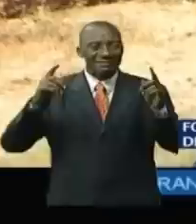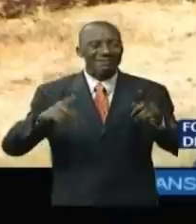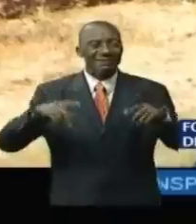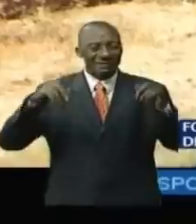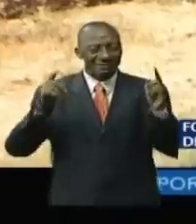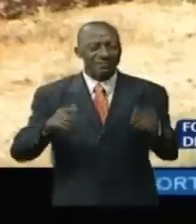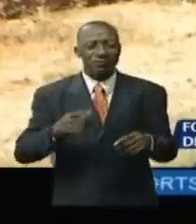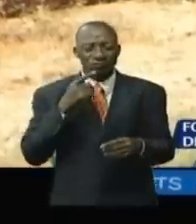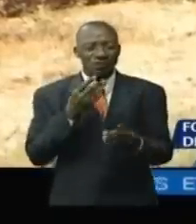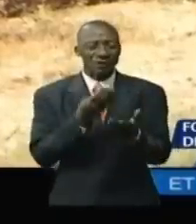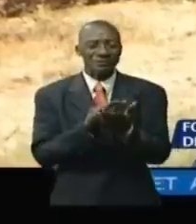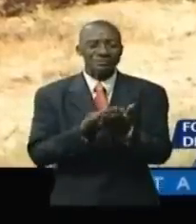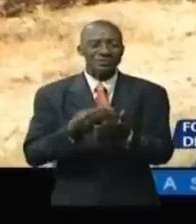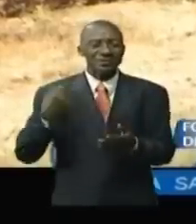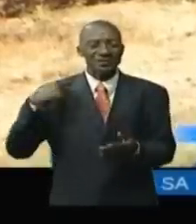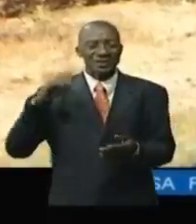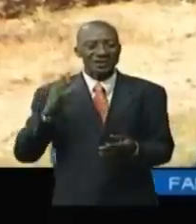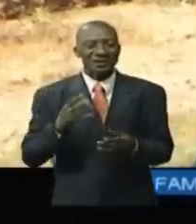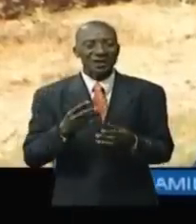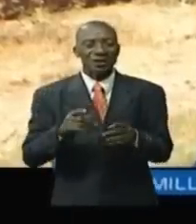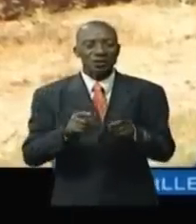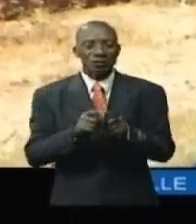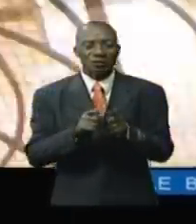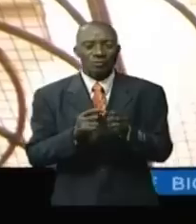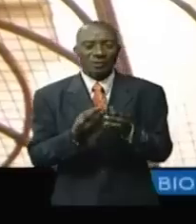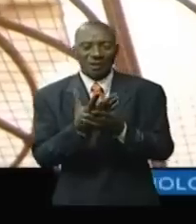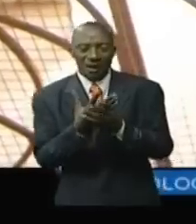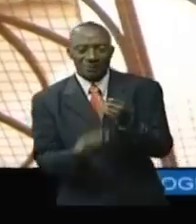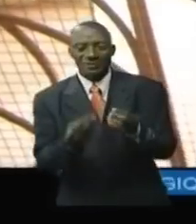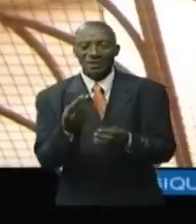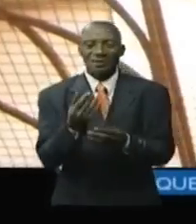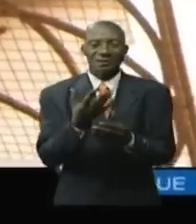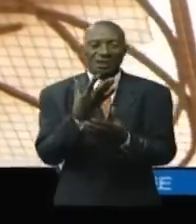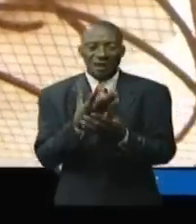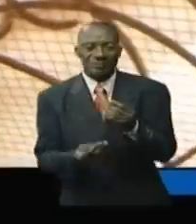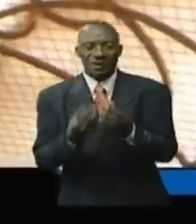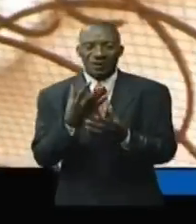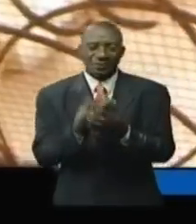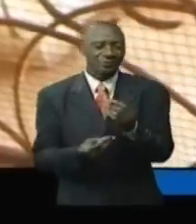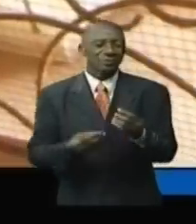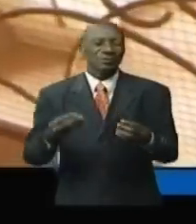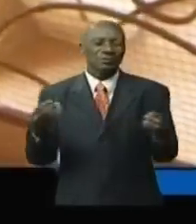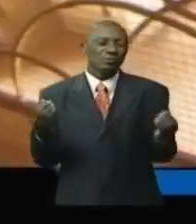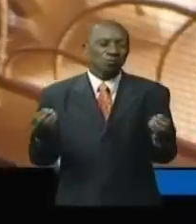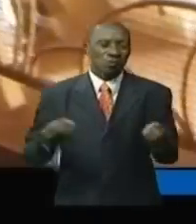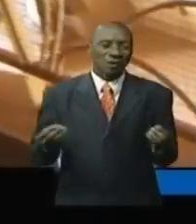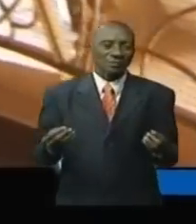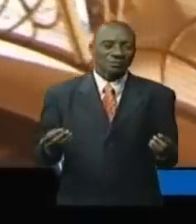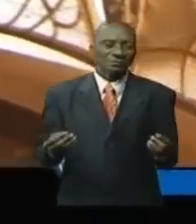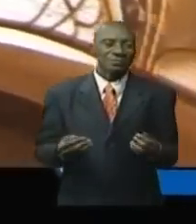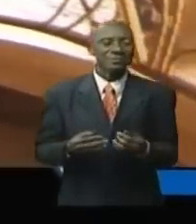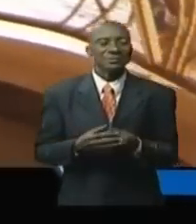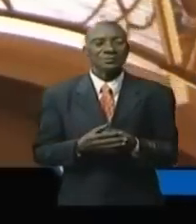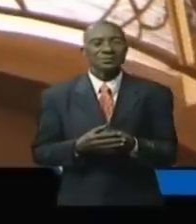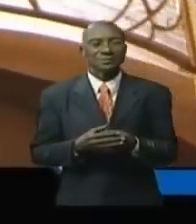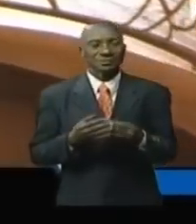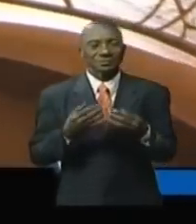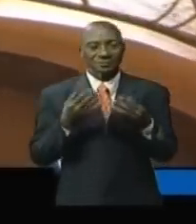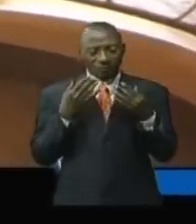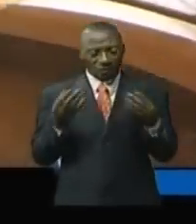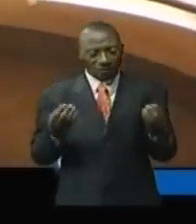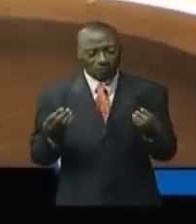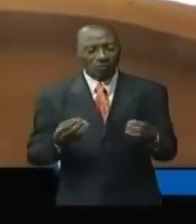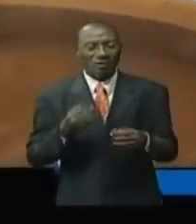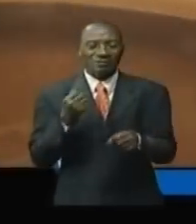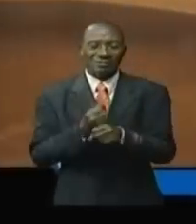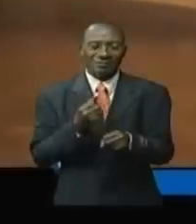Haut-Katanga pour la réhabilitation. Mais ces montants-là n'est pas décaissé. C'est là où nous disons que nous parlons d'une